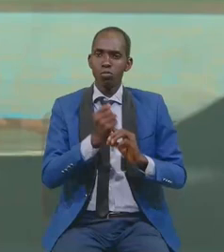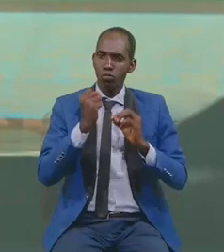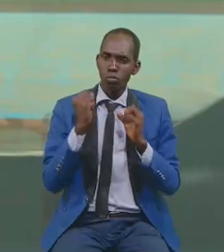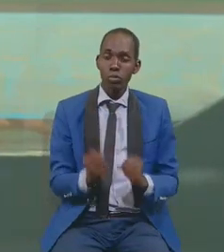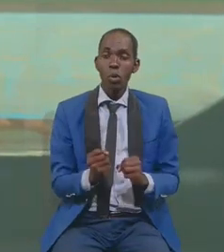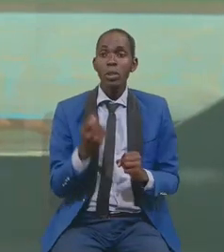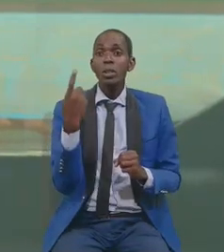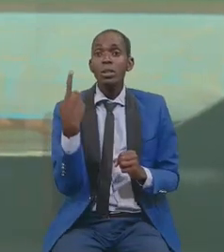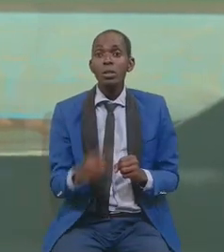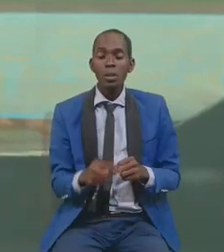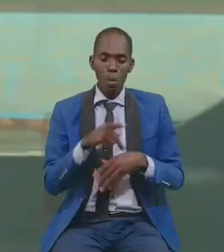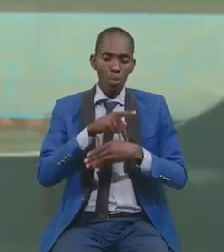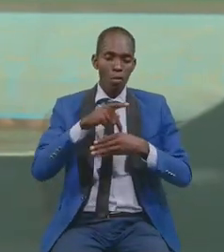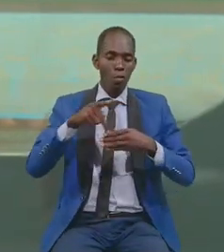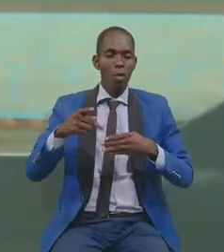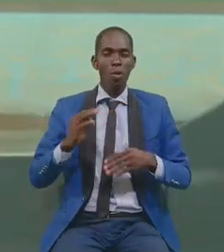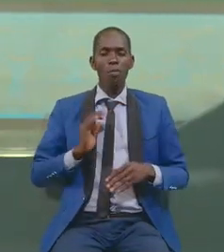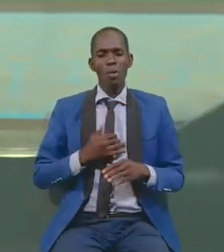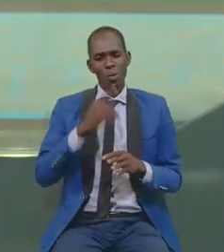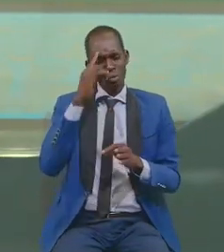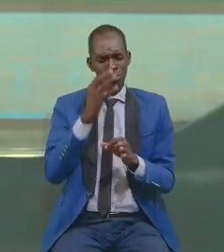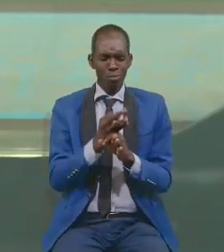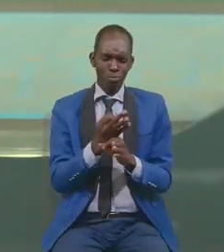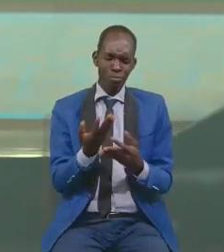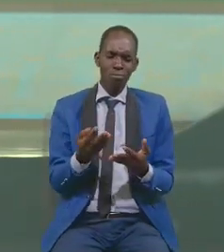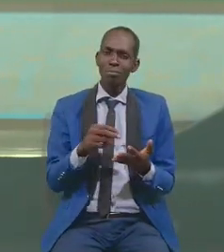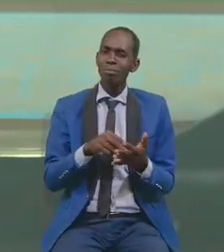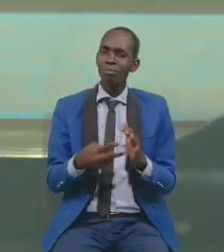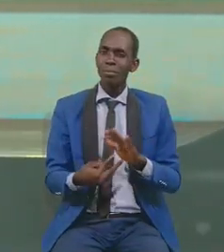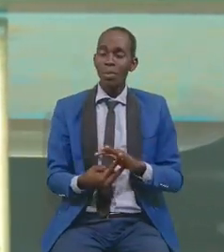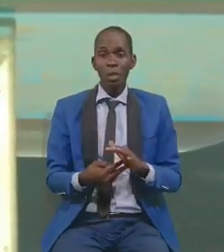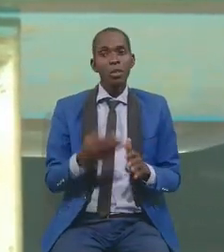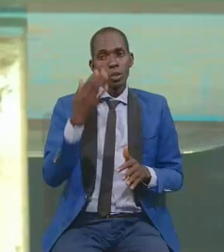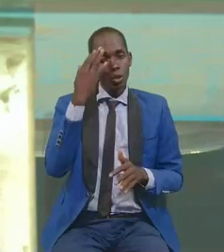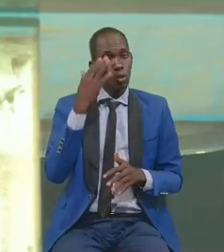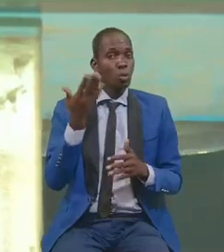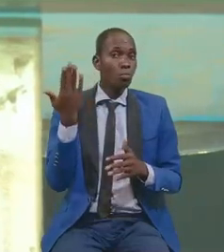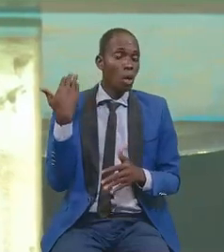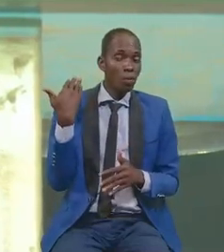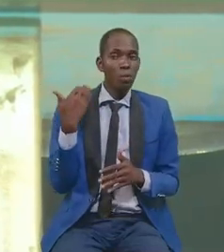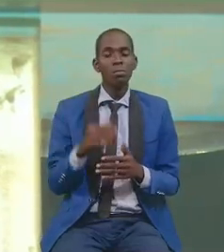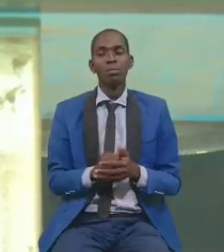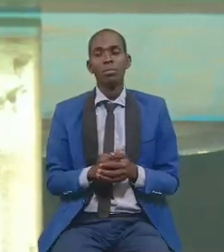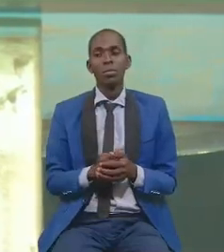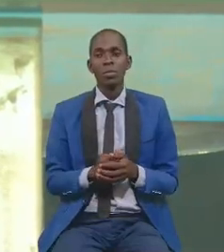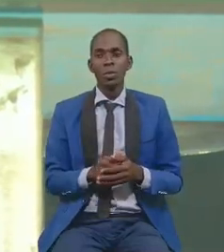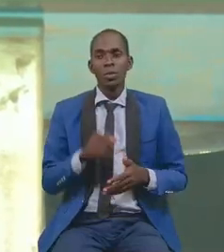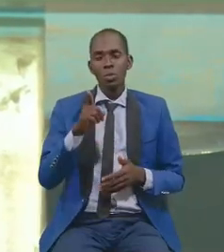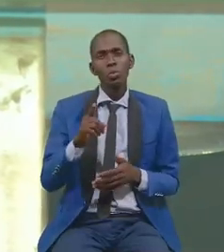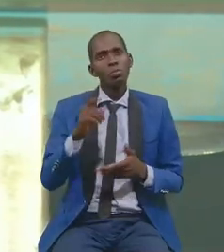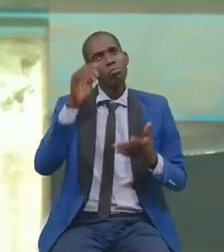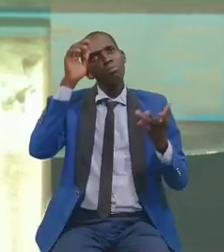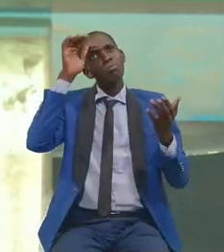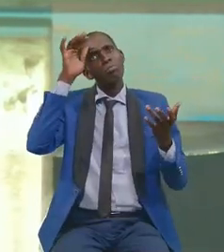retenons fermement la profession de notre foi. Qu'est-ce que cela veut dire? Le temps vient dans votre vie. Vous